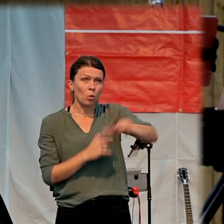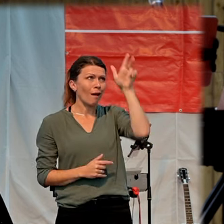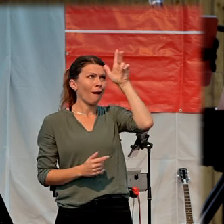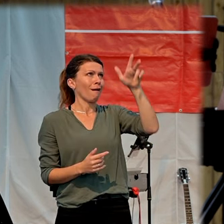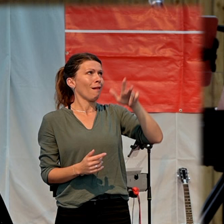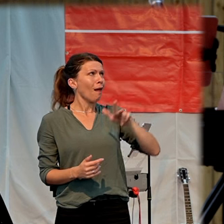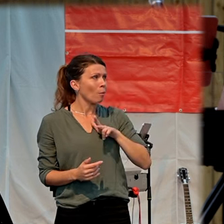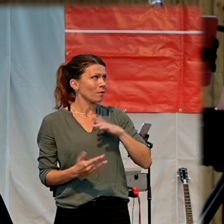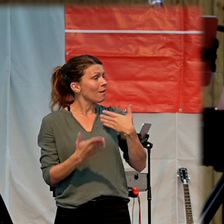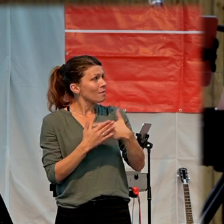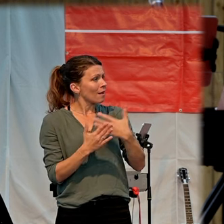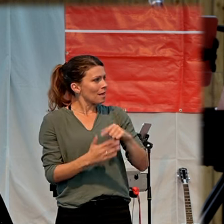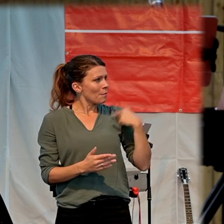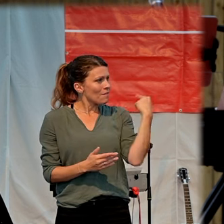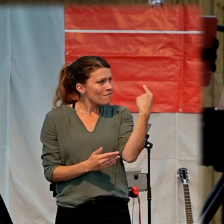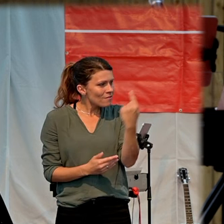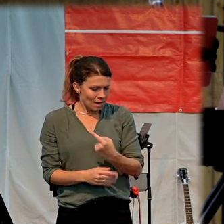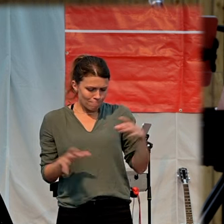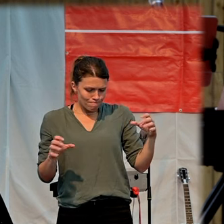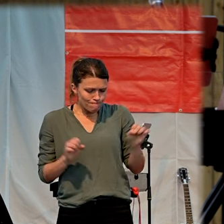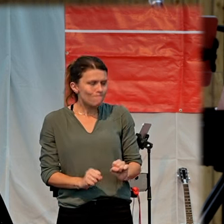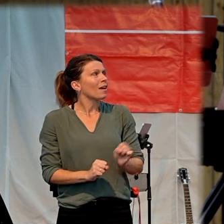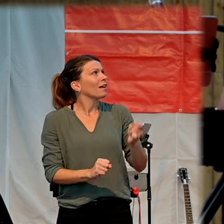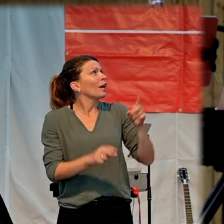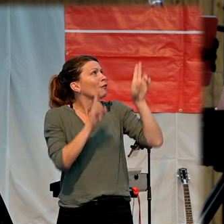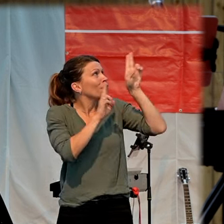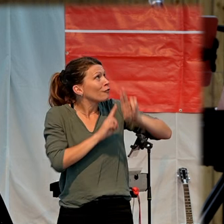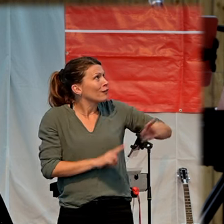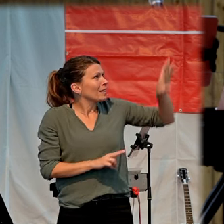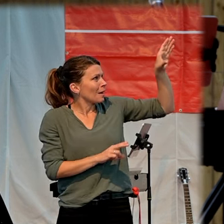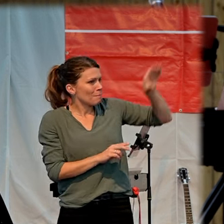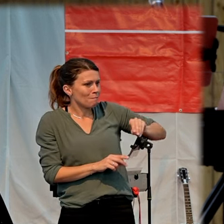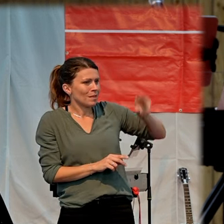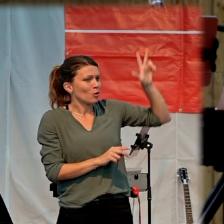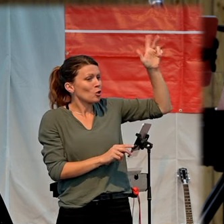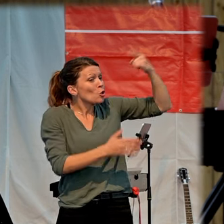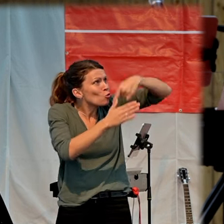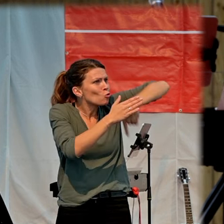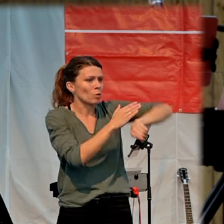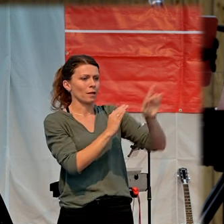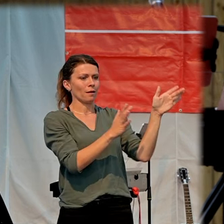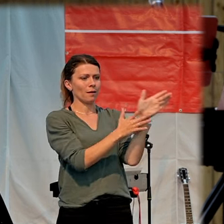wir Frieden mit Gott durch unseren Herrn Jesus.